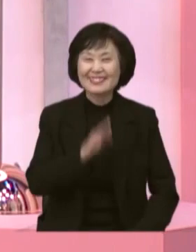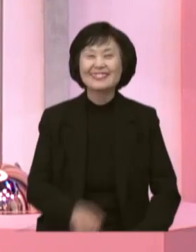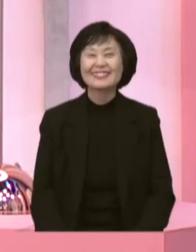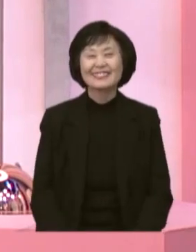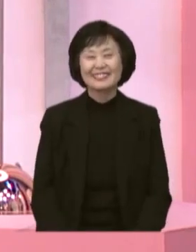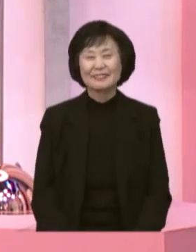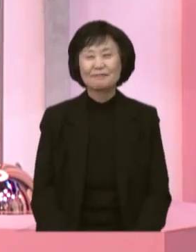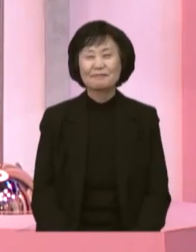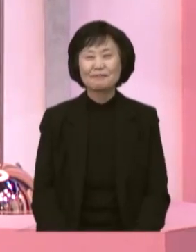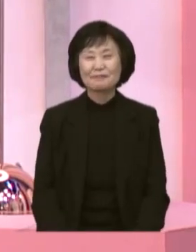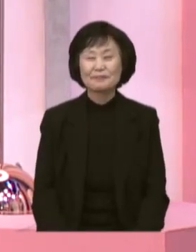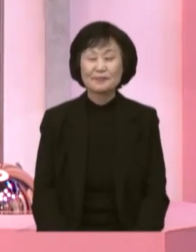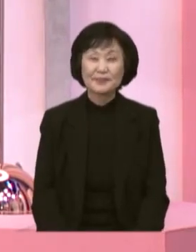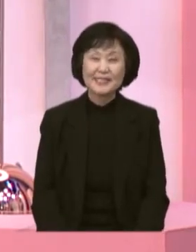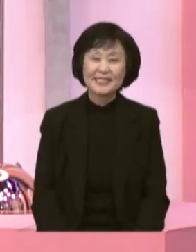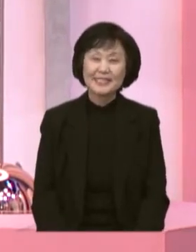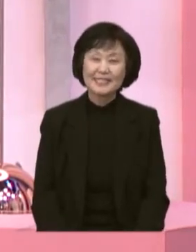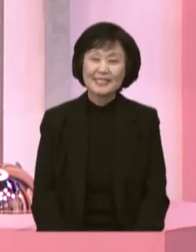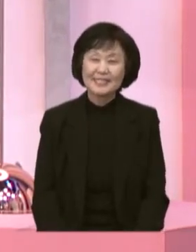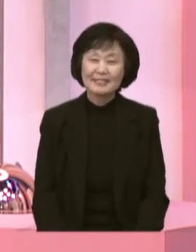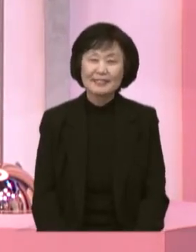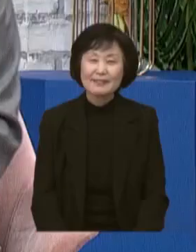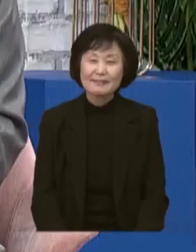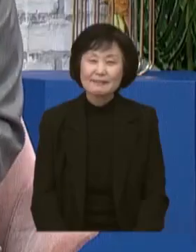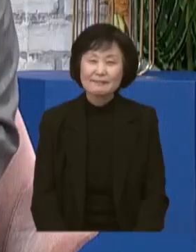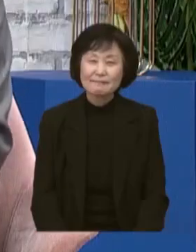그럼 한두 개도 아니고. 그러면 권사님